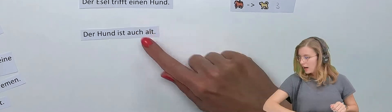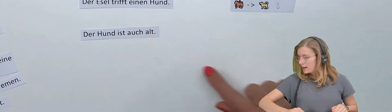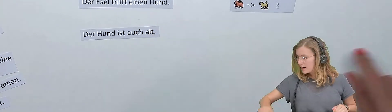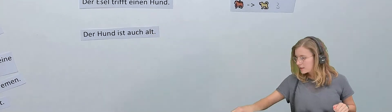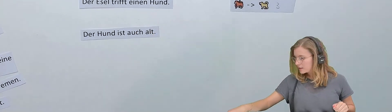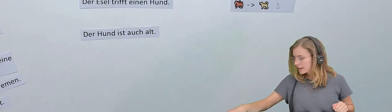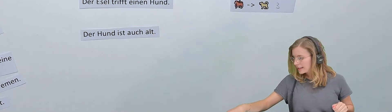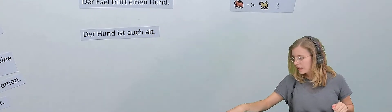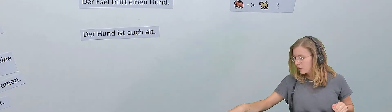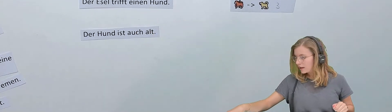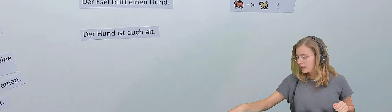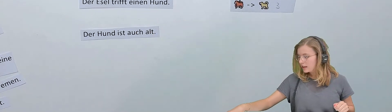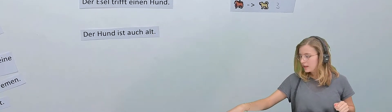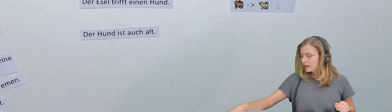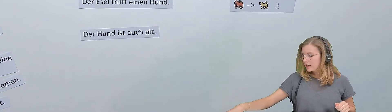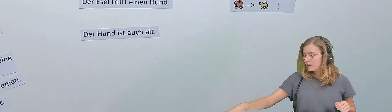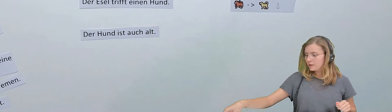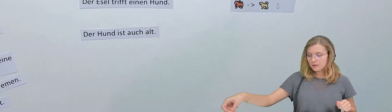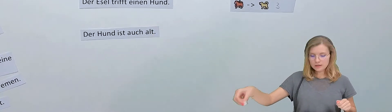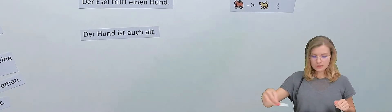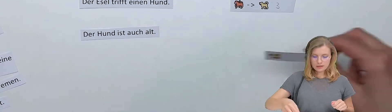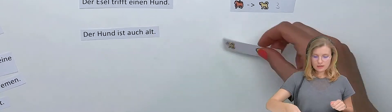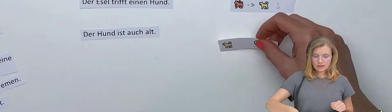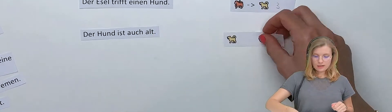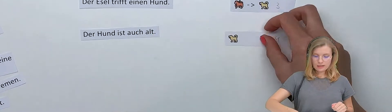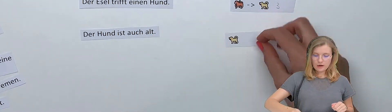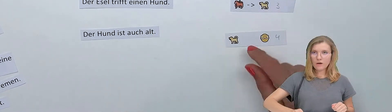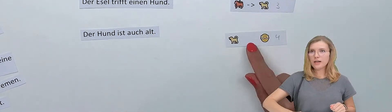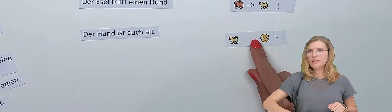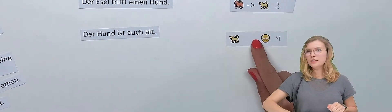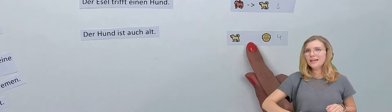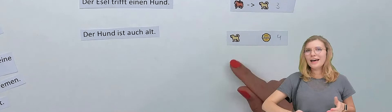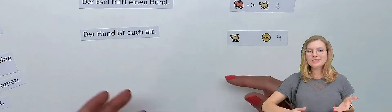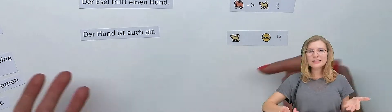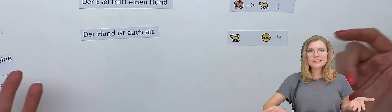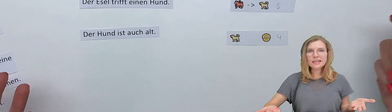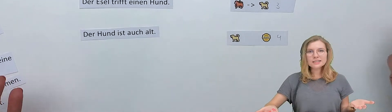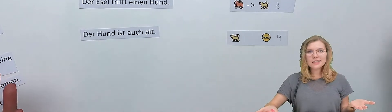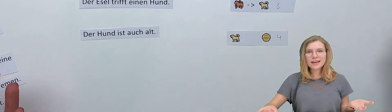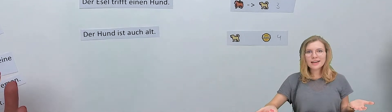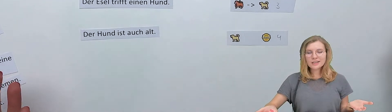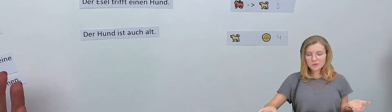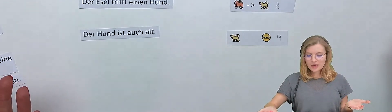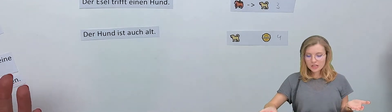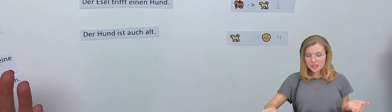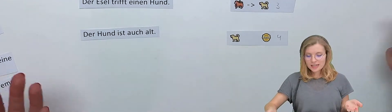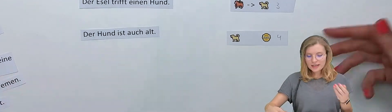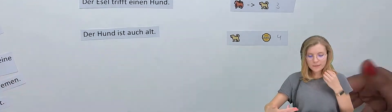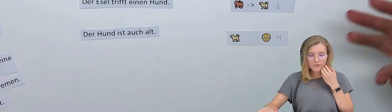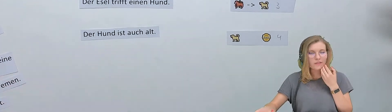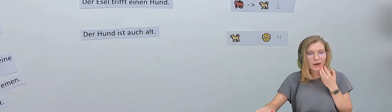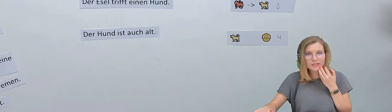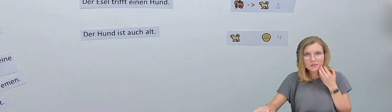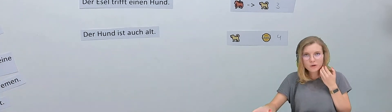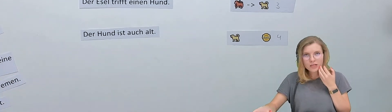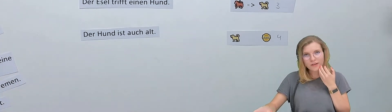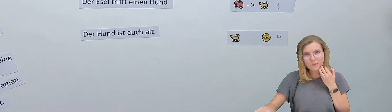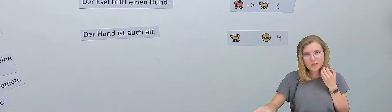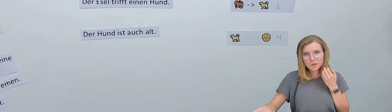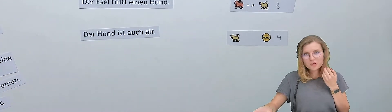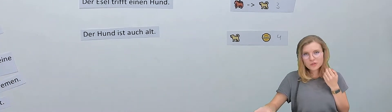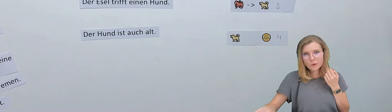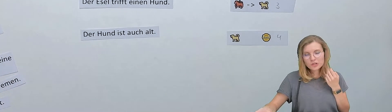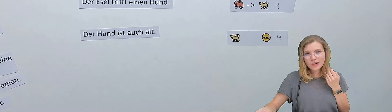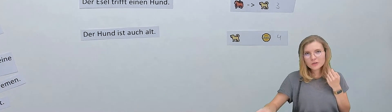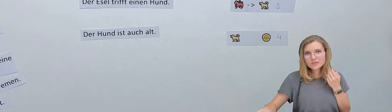ist auch alt. Also kriegt mhm. er auch hier der Hund... ist auch alt. Also Sie sehen, das geht eigentlich da total ja. schnell. Wir haben jetzt den Vorteil, wir haben